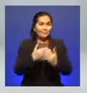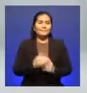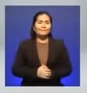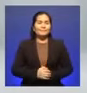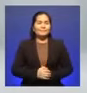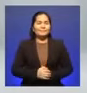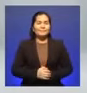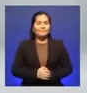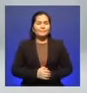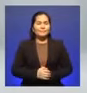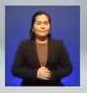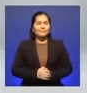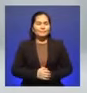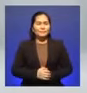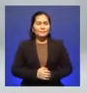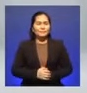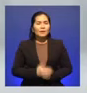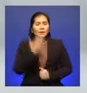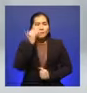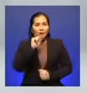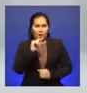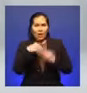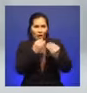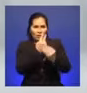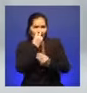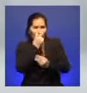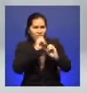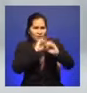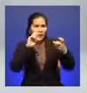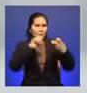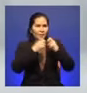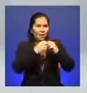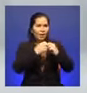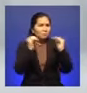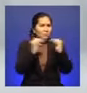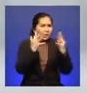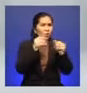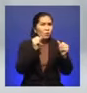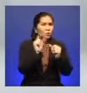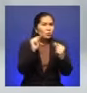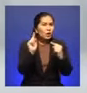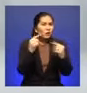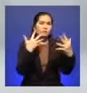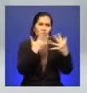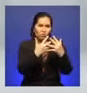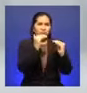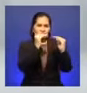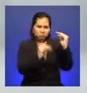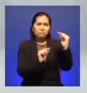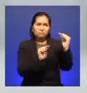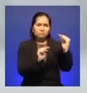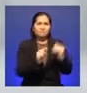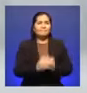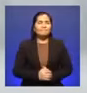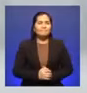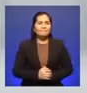พใดชัดไปกว่าการชี้ให้เห็นช่องว่างเพิ่มเติมในเรื่องความเหลื่อมล้ำภายในเรือนจำนะคะซึ่งท่าน